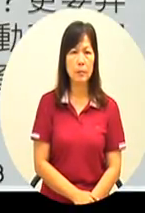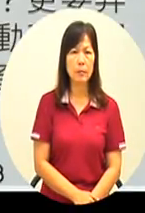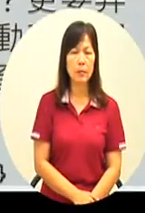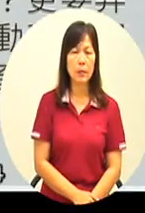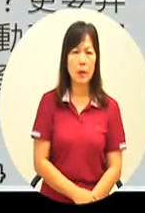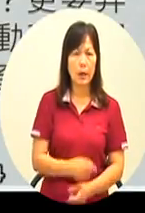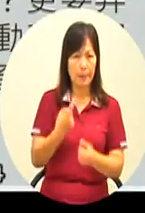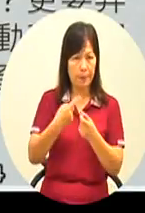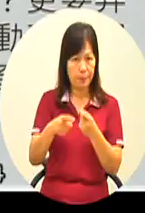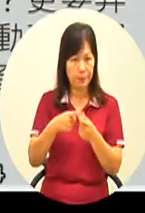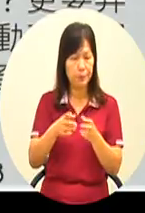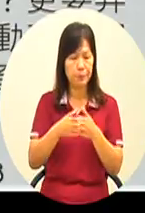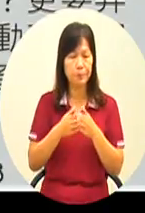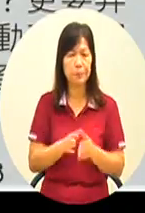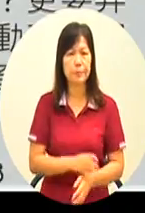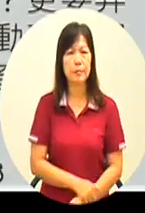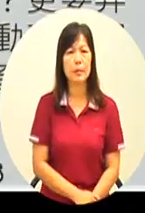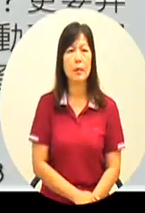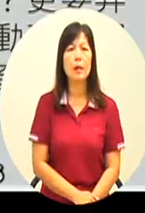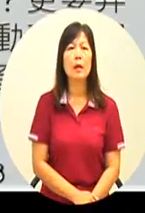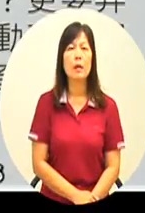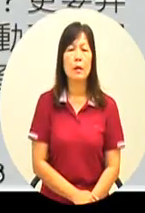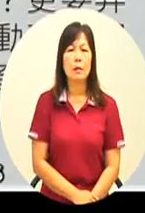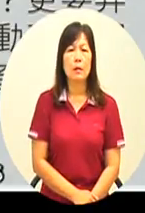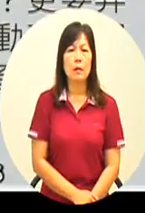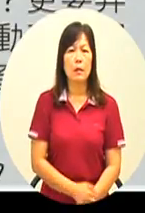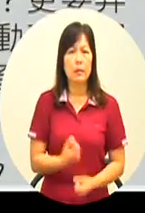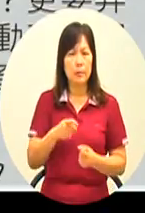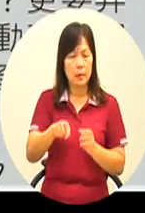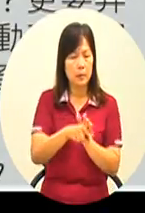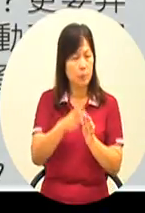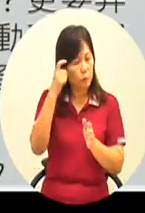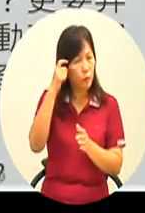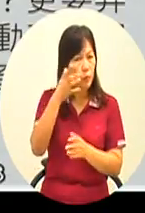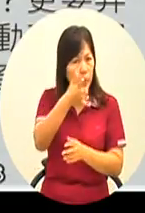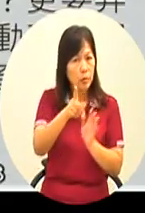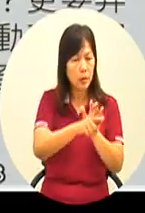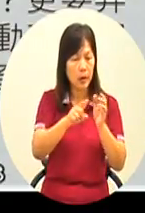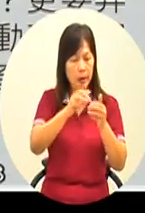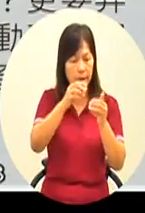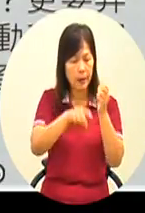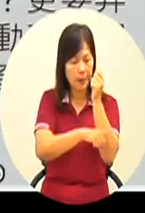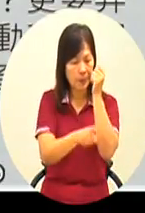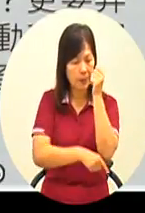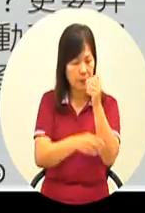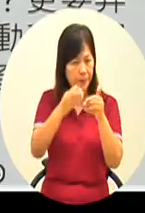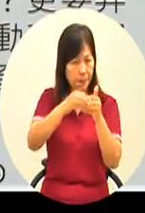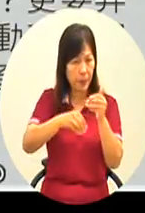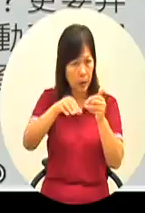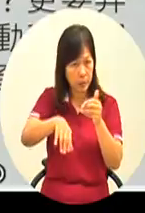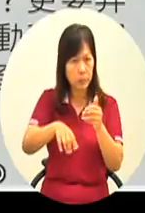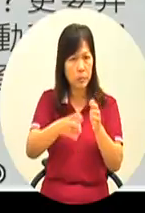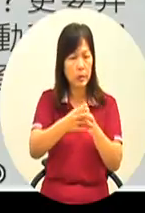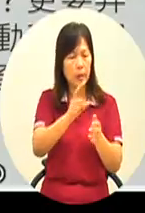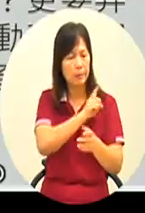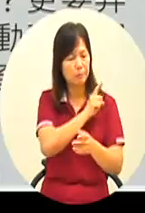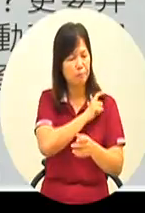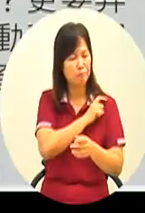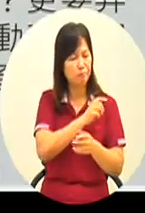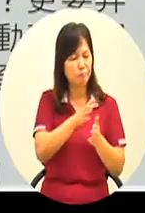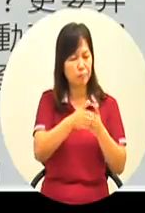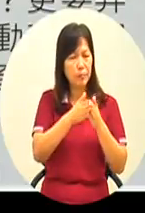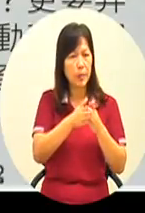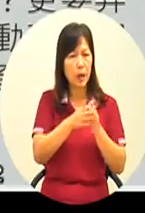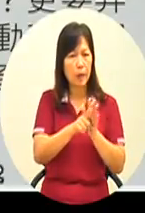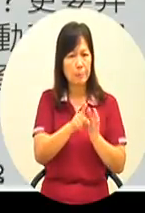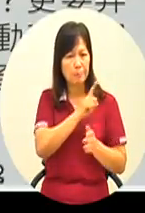好，一文中， 谢。在这边我们就要请法制局，是不是应该啊？您家的马爱